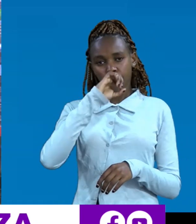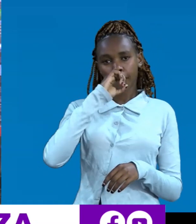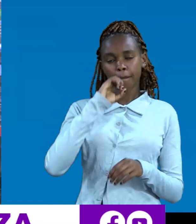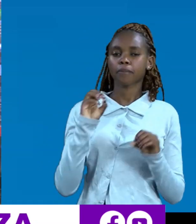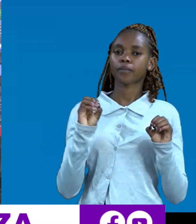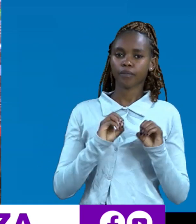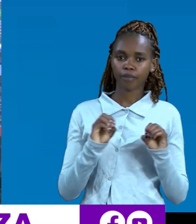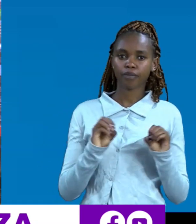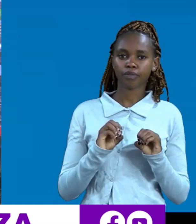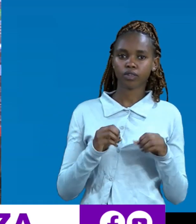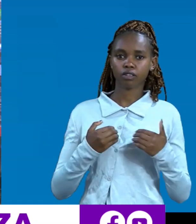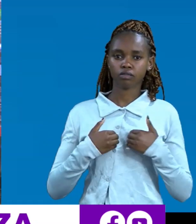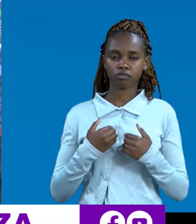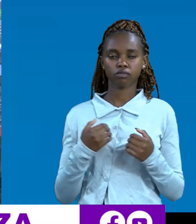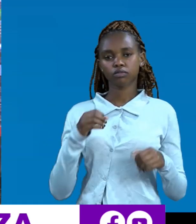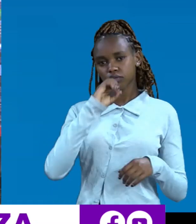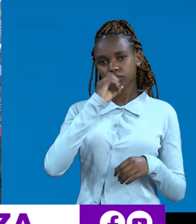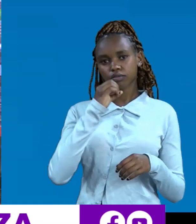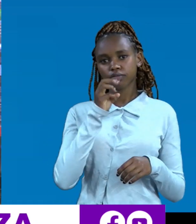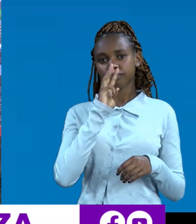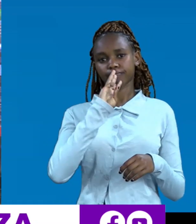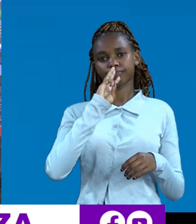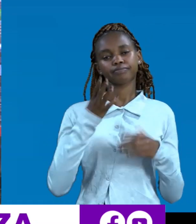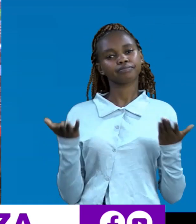lakini mm-hmm. bado kutakuwa na maji. Manze. Yes.